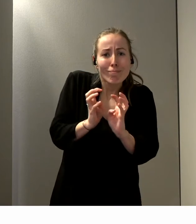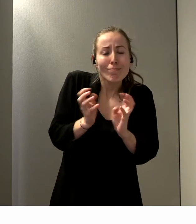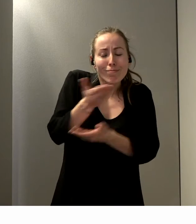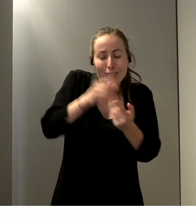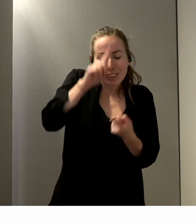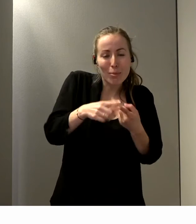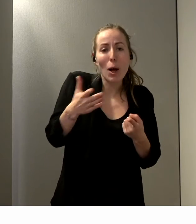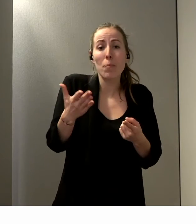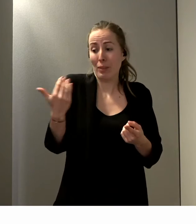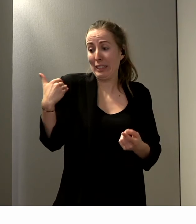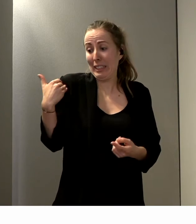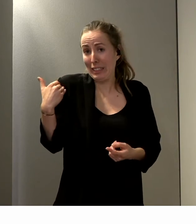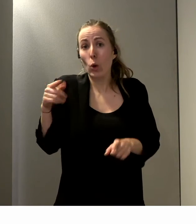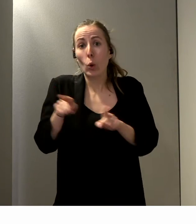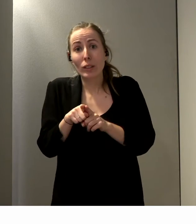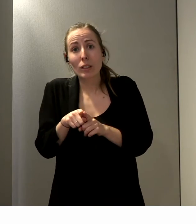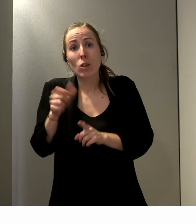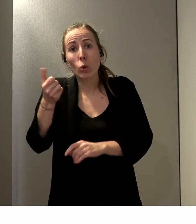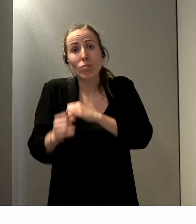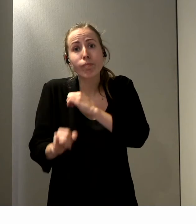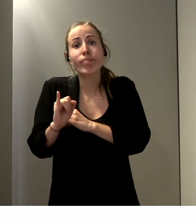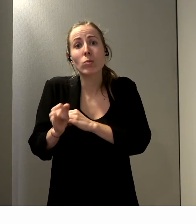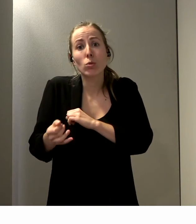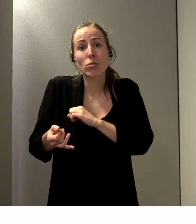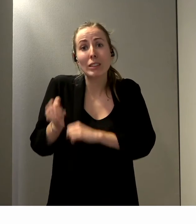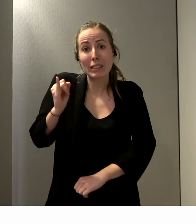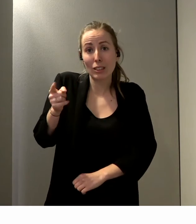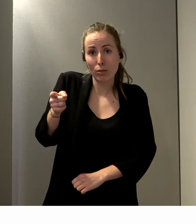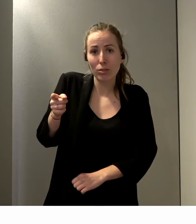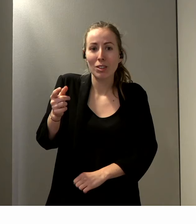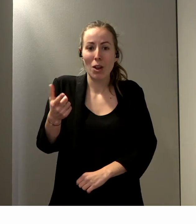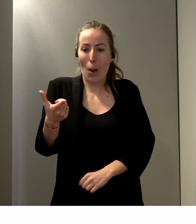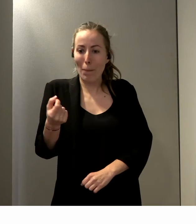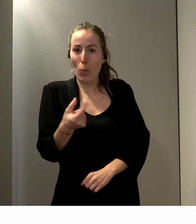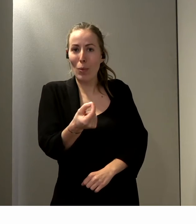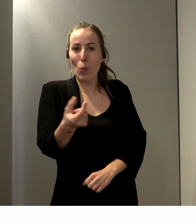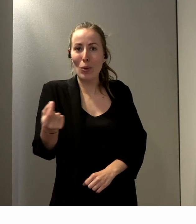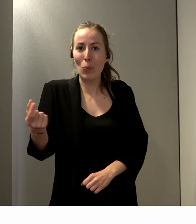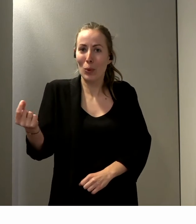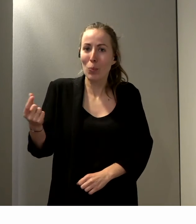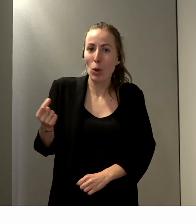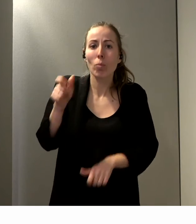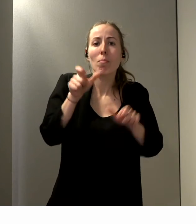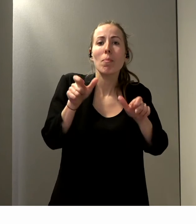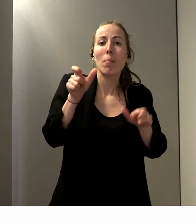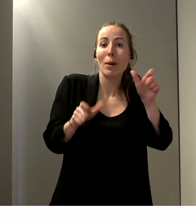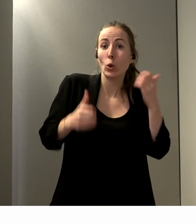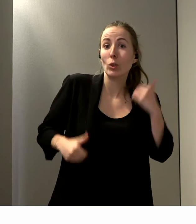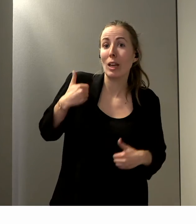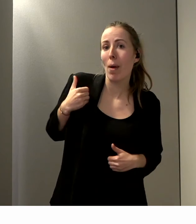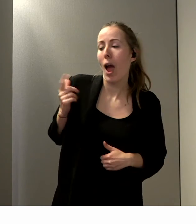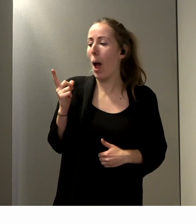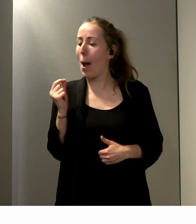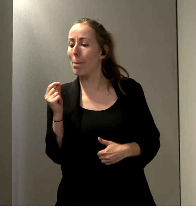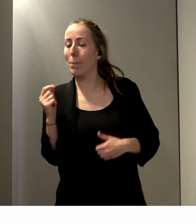ronde a mis l'accent sur une initiative qui est portée par un certain nombre de binômes, donc de personnes qui sont handicapées et qui se mettent en